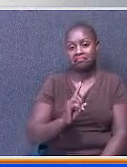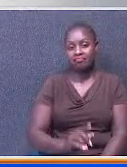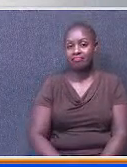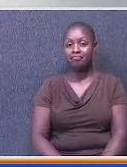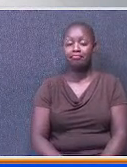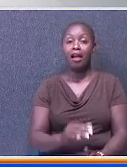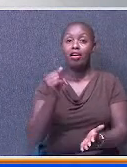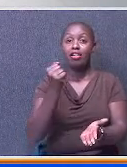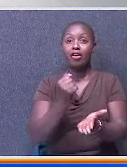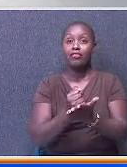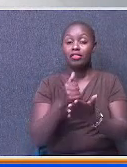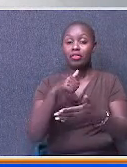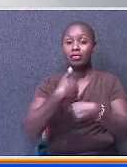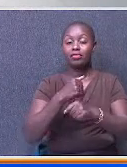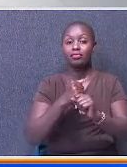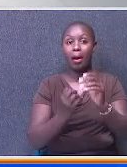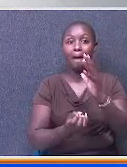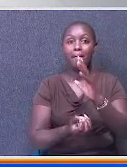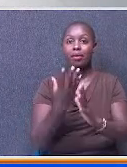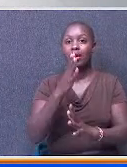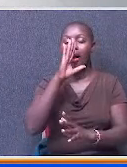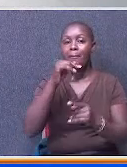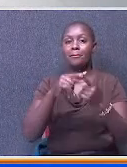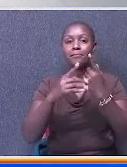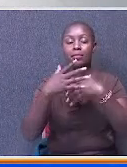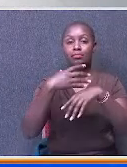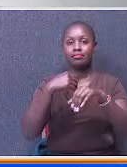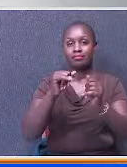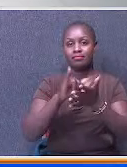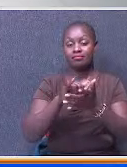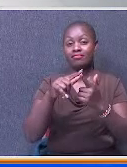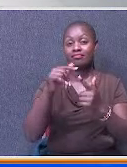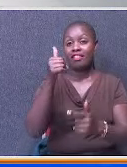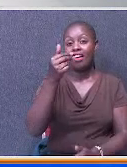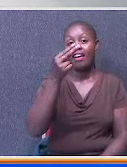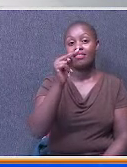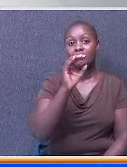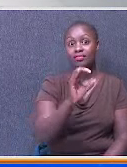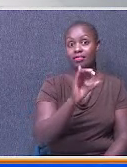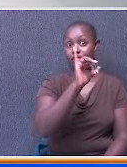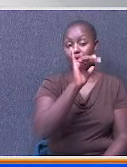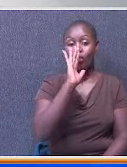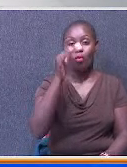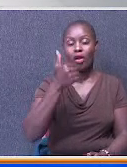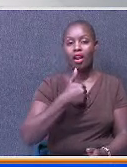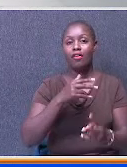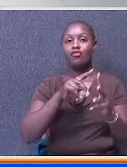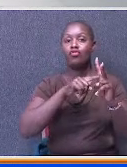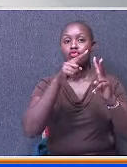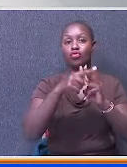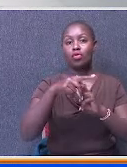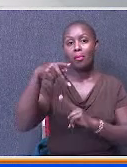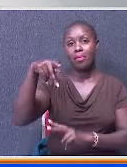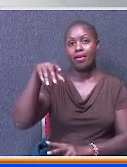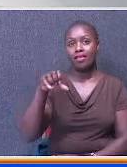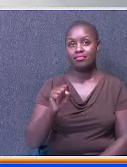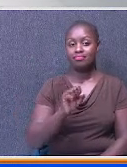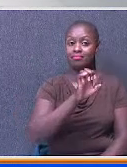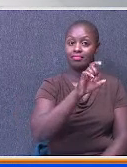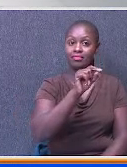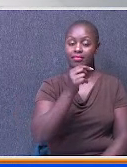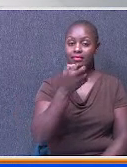mkuu inayoshughulikiwa na kinara wa ANC Musalia Mudavadi itakuwa na makatibu wawili, Esther Ngero pamoja na Aurelia